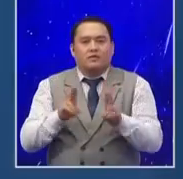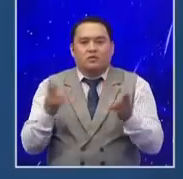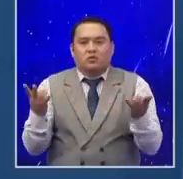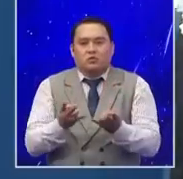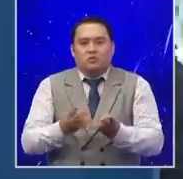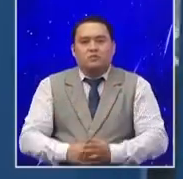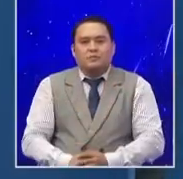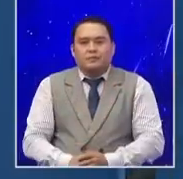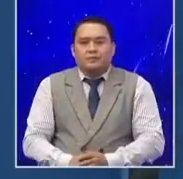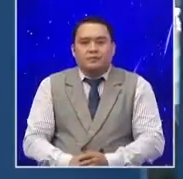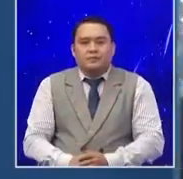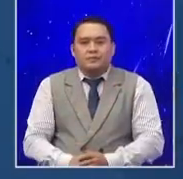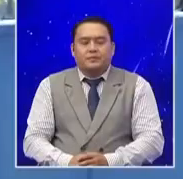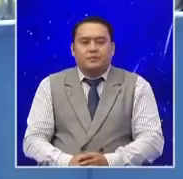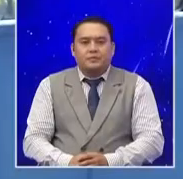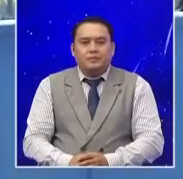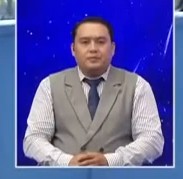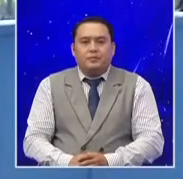пожарной безопасности.